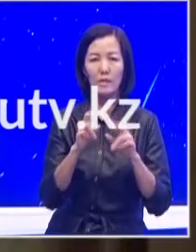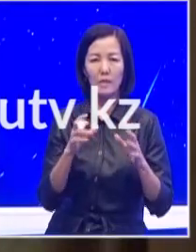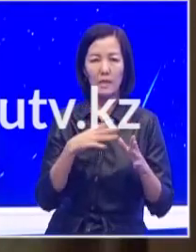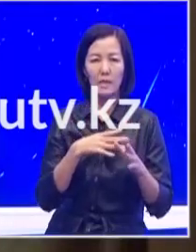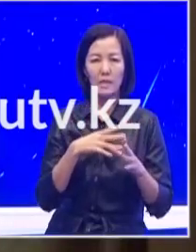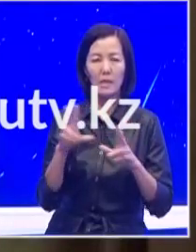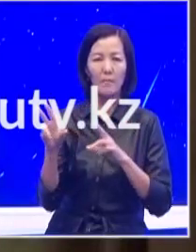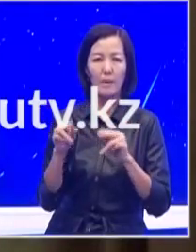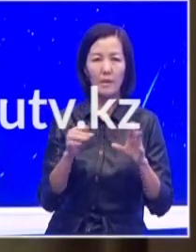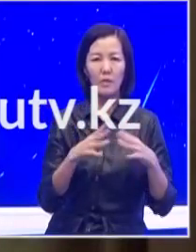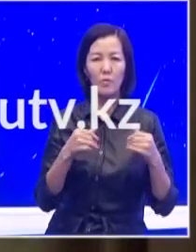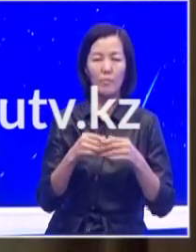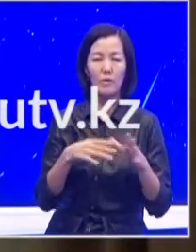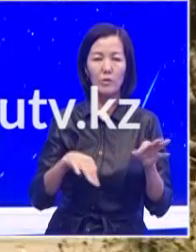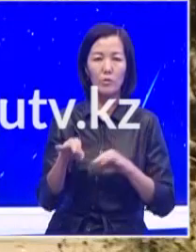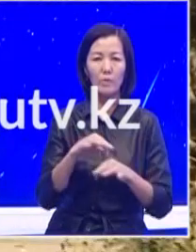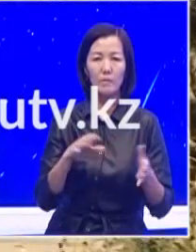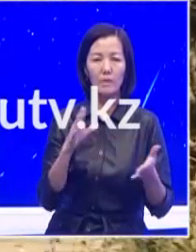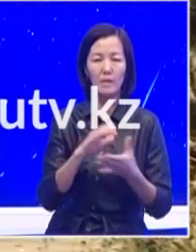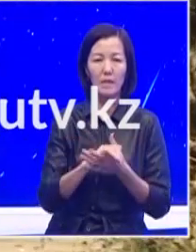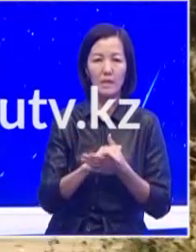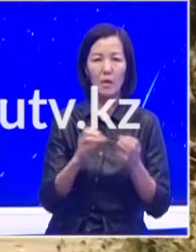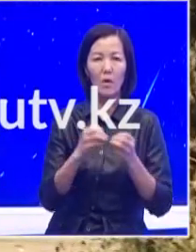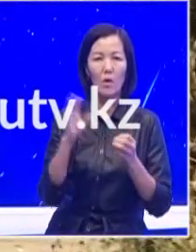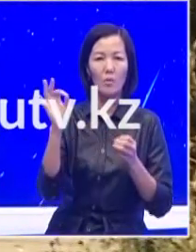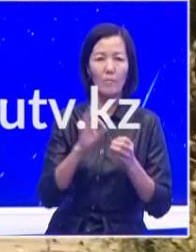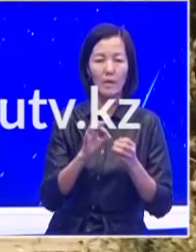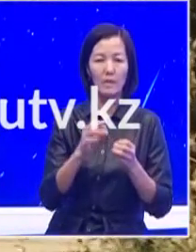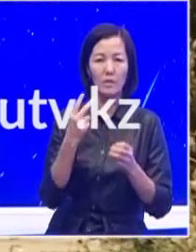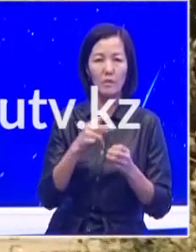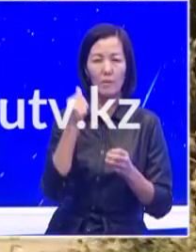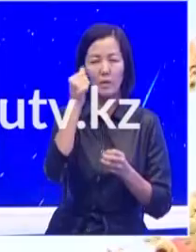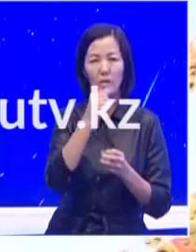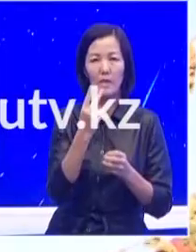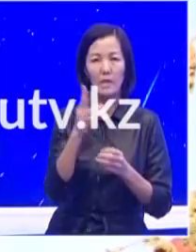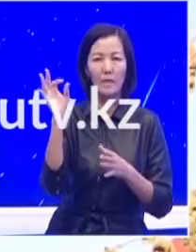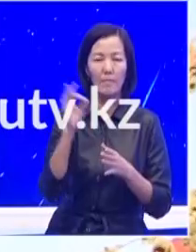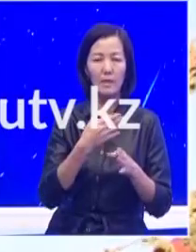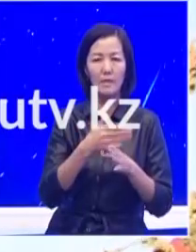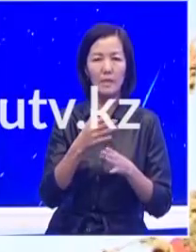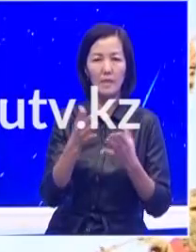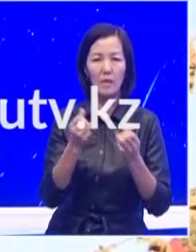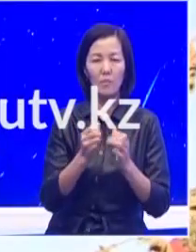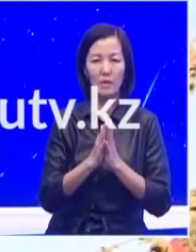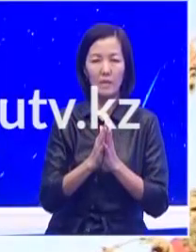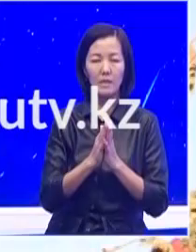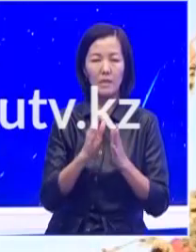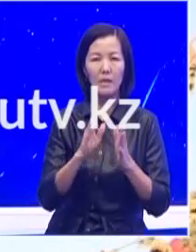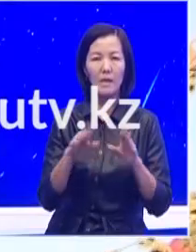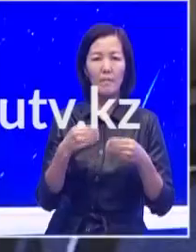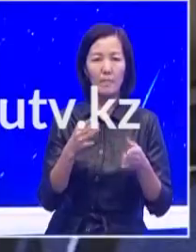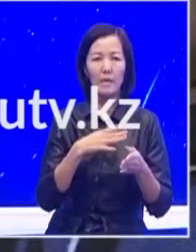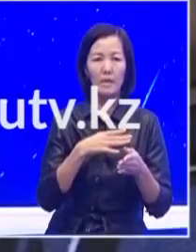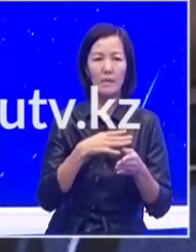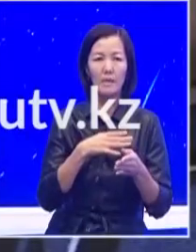Бақыт отбасы жобасымен танысты. Бастапқы жарна 10%, 20 жылға 2% бен несие алуға өтініш берді. Әрекетіне